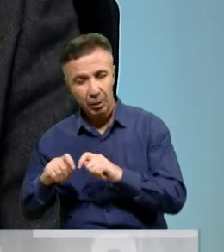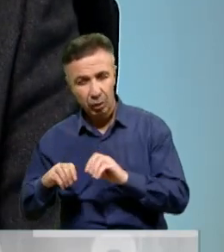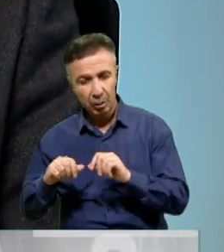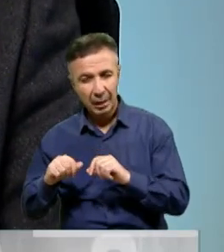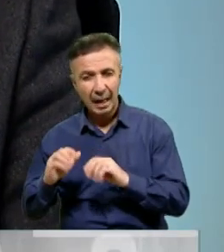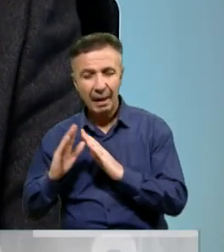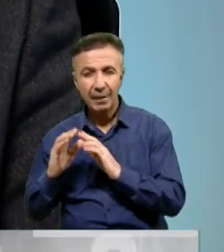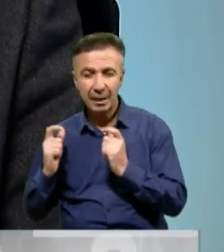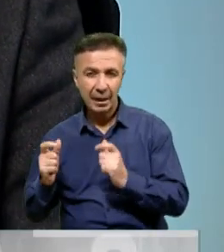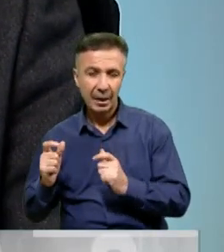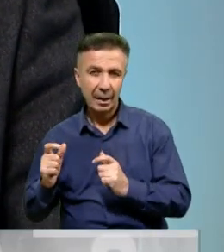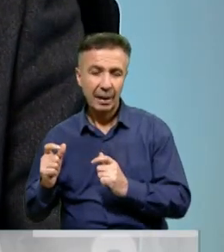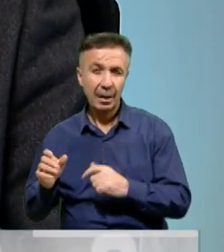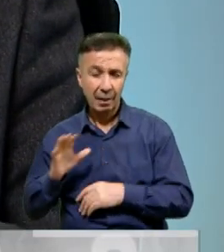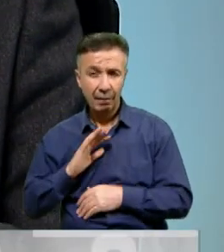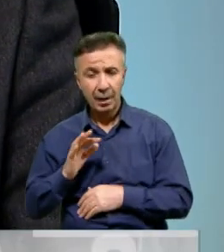evin yeri belli,